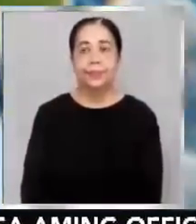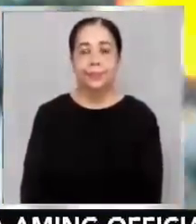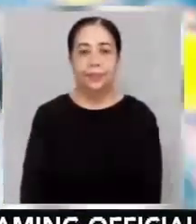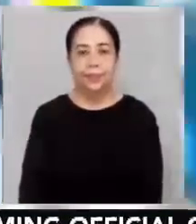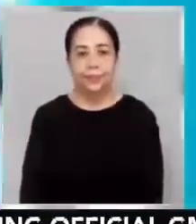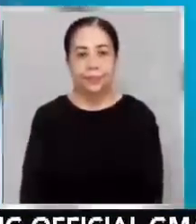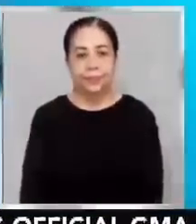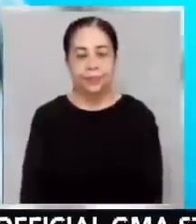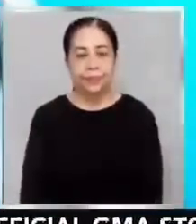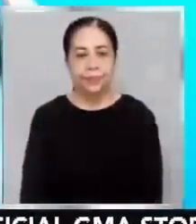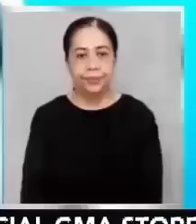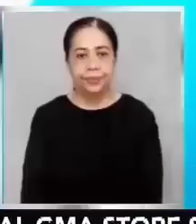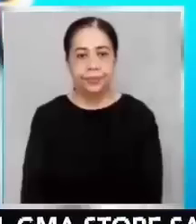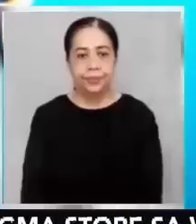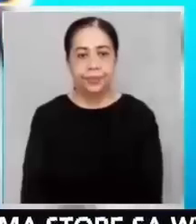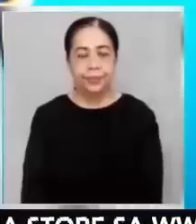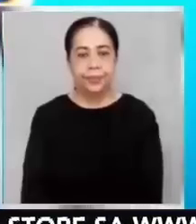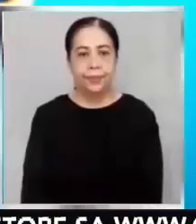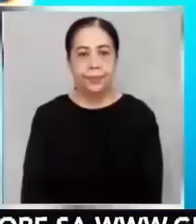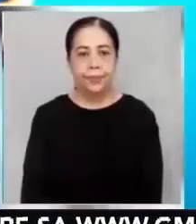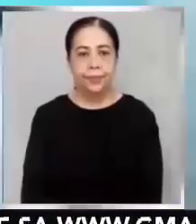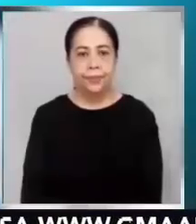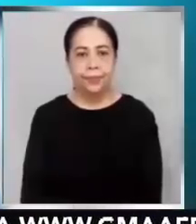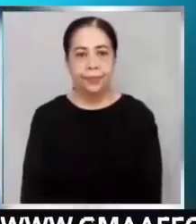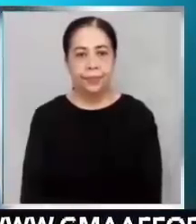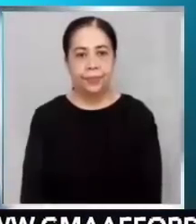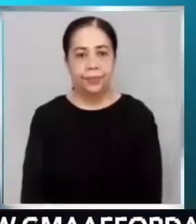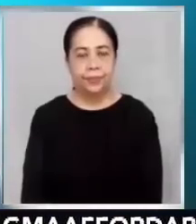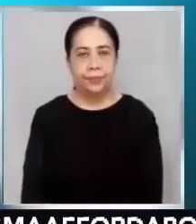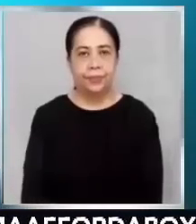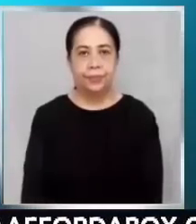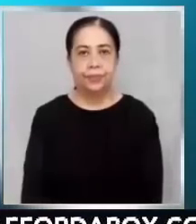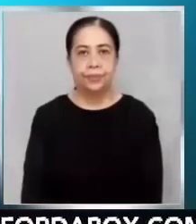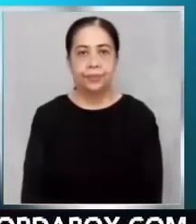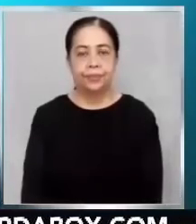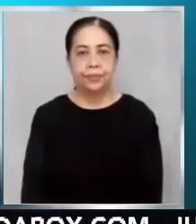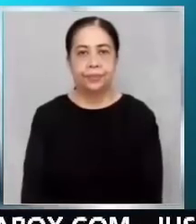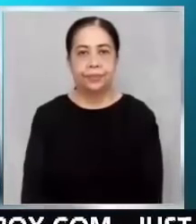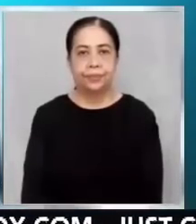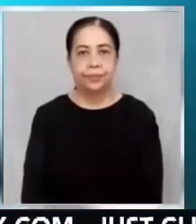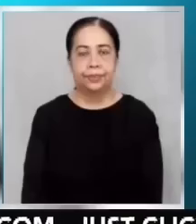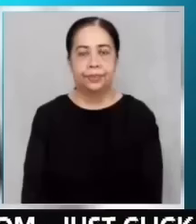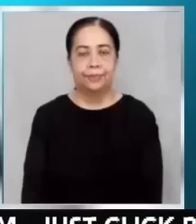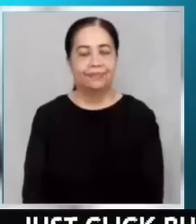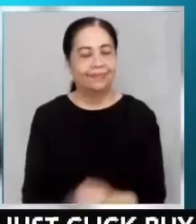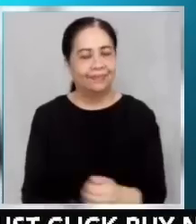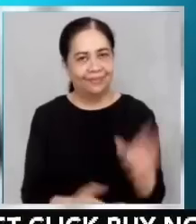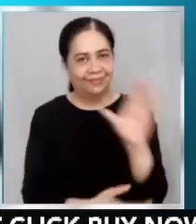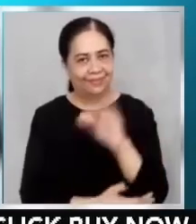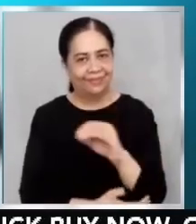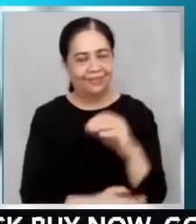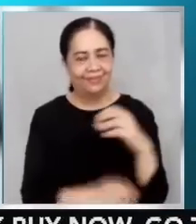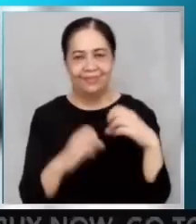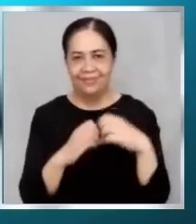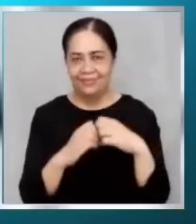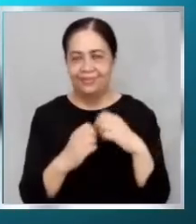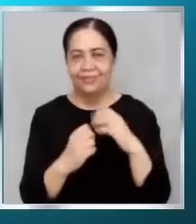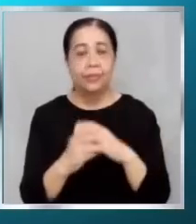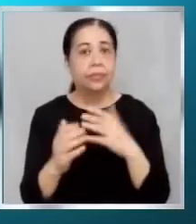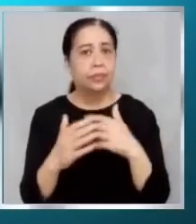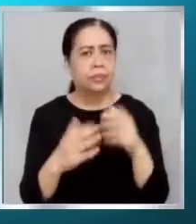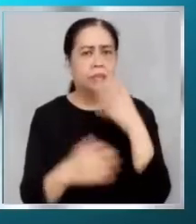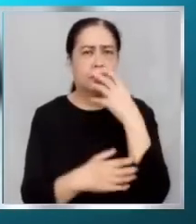Magandang gabi. gabi mga kapuso. Kahit mainit